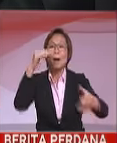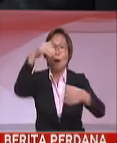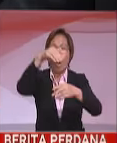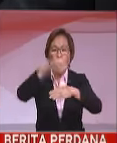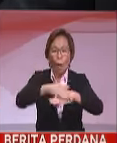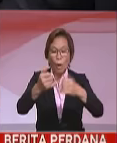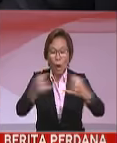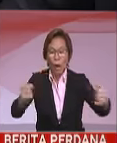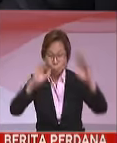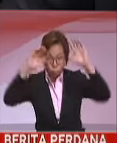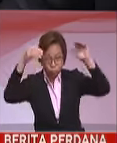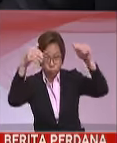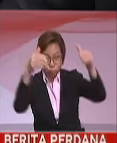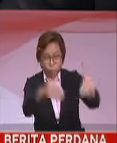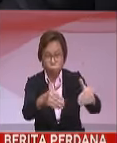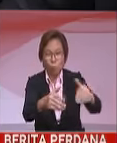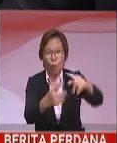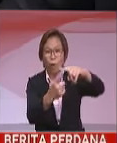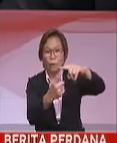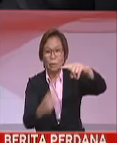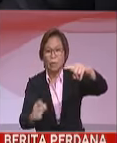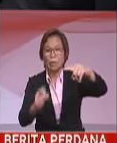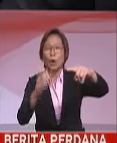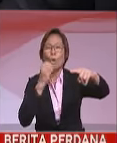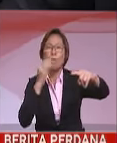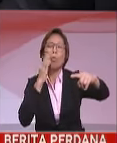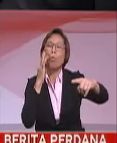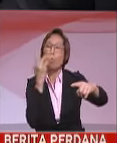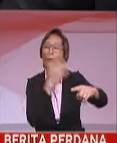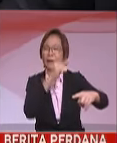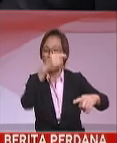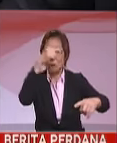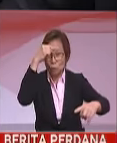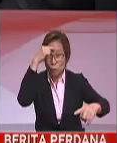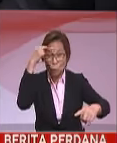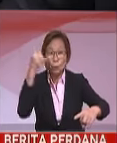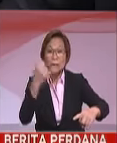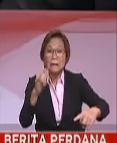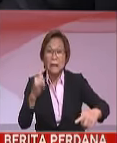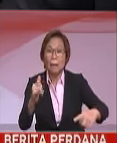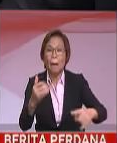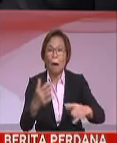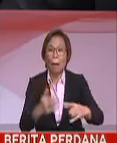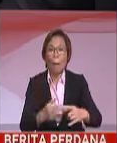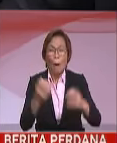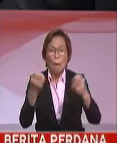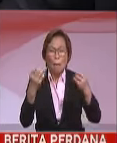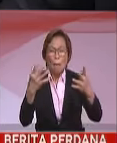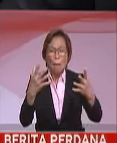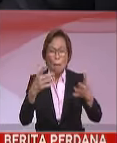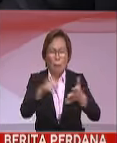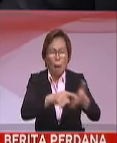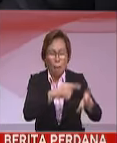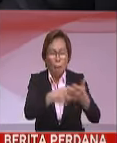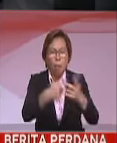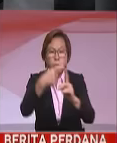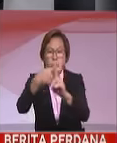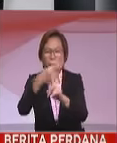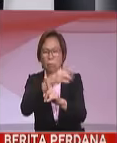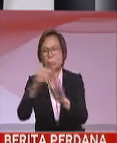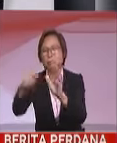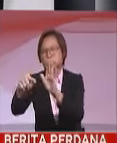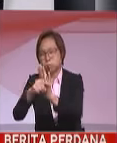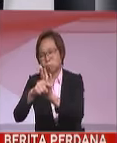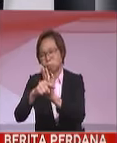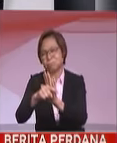Paling mendapat tumpuan adalah jersi home yang berwarna kuning hitam apabila menerima banyak komen positif dan negatif